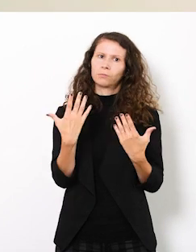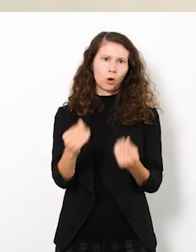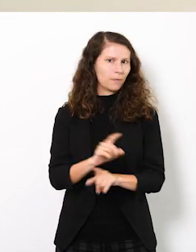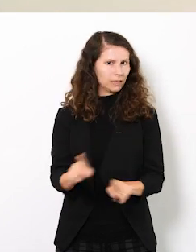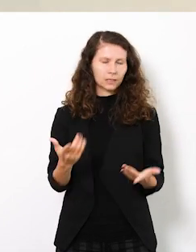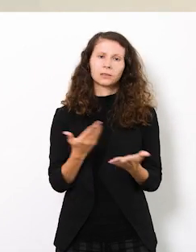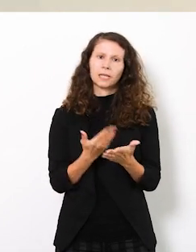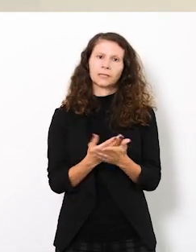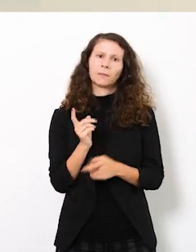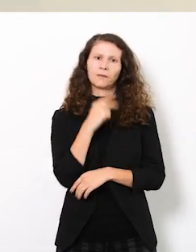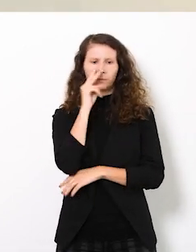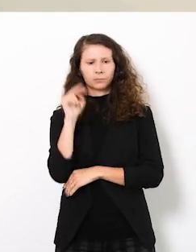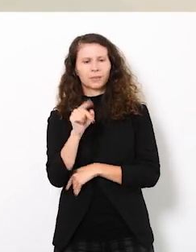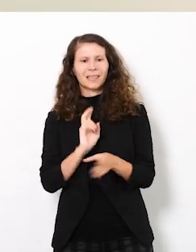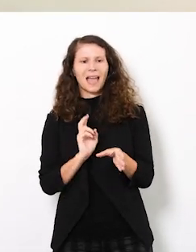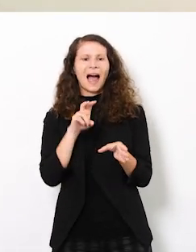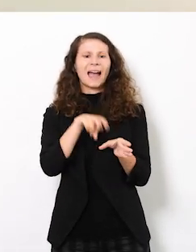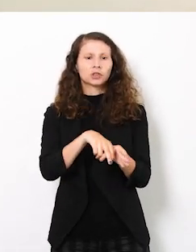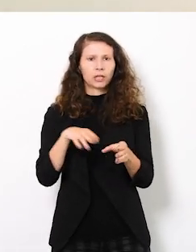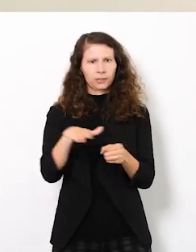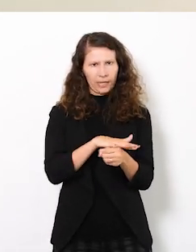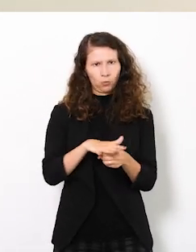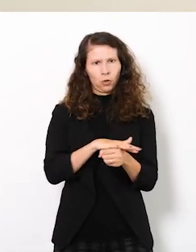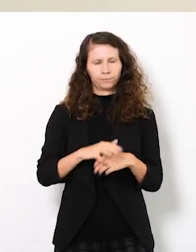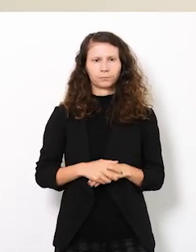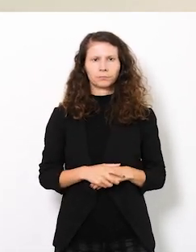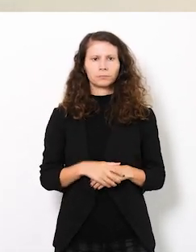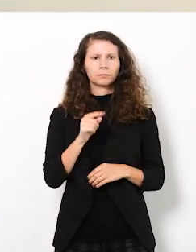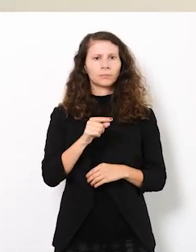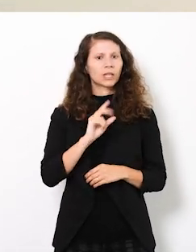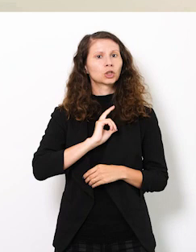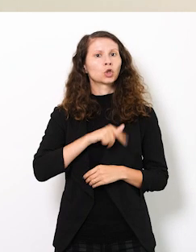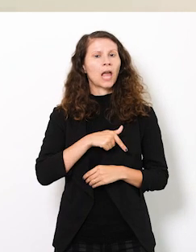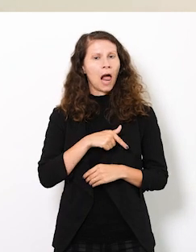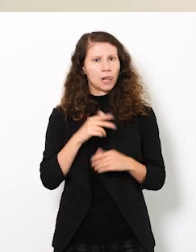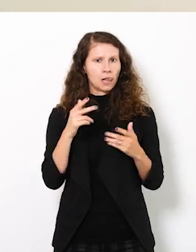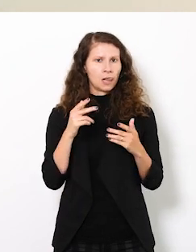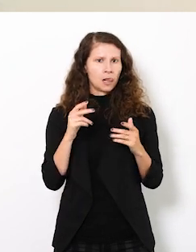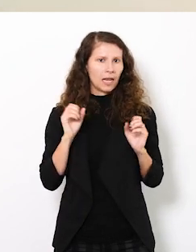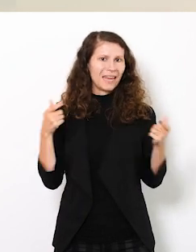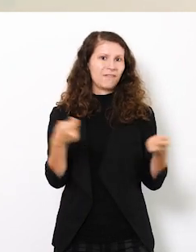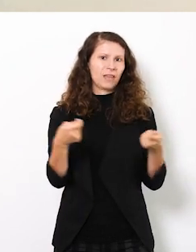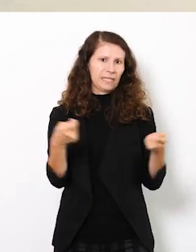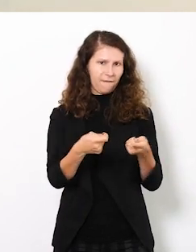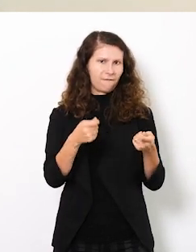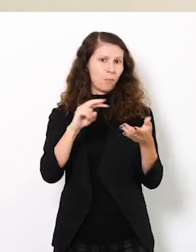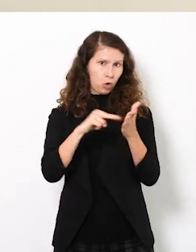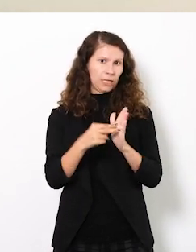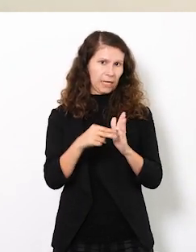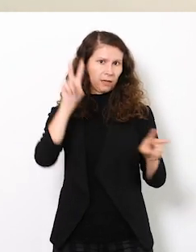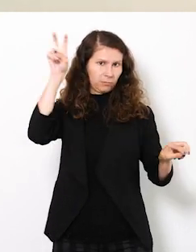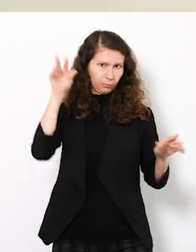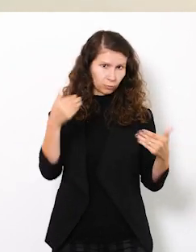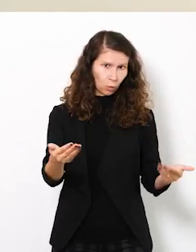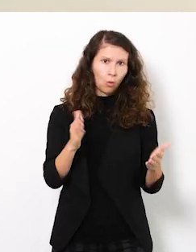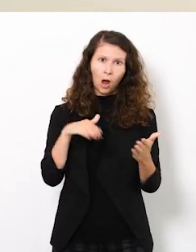einen Einstiegssektor. Und die Aufgabe eben einer sozial-investiven Politik ist dann aus unserer Sicht